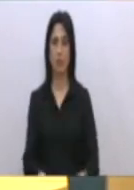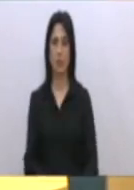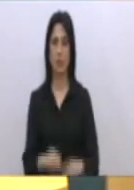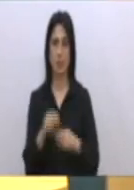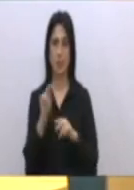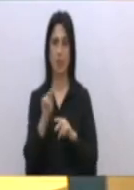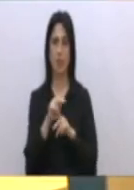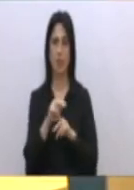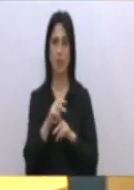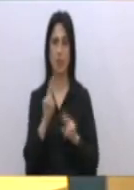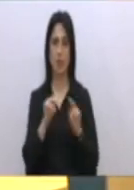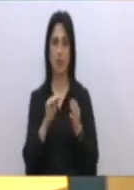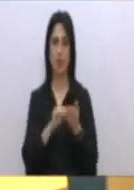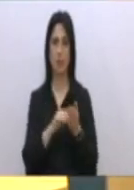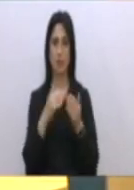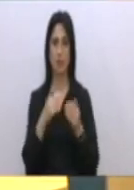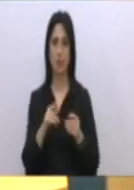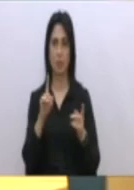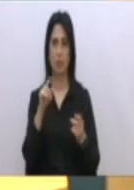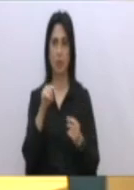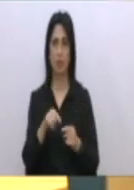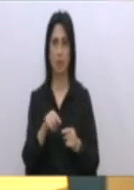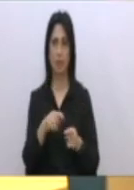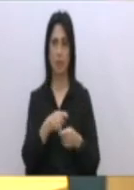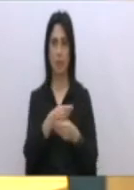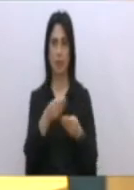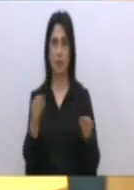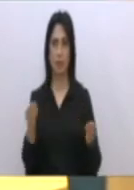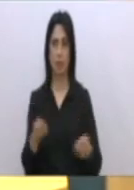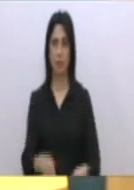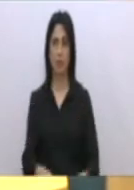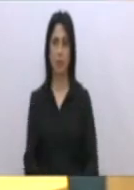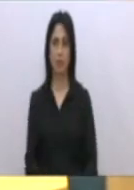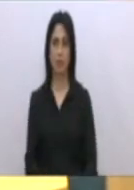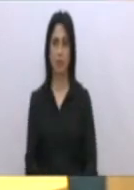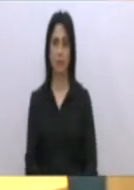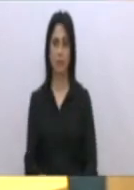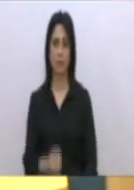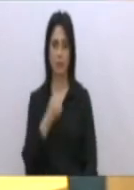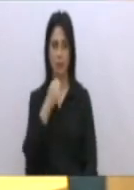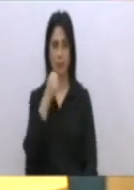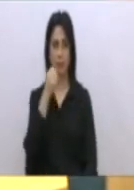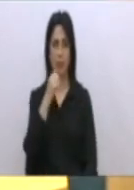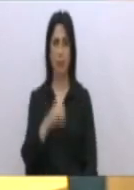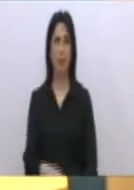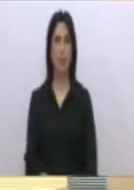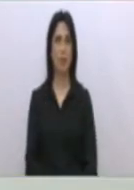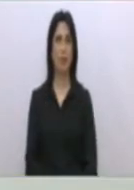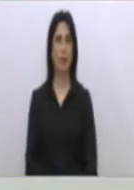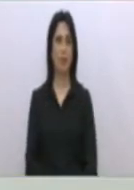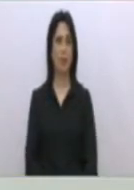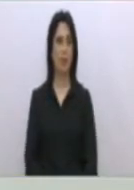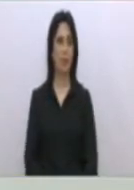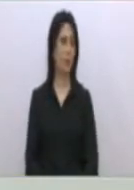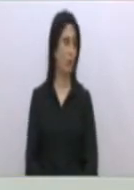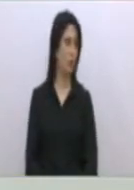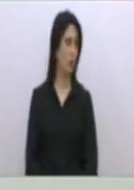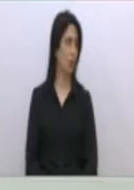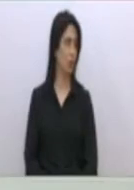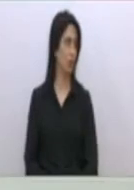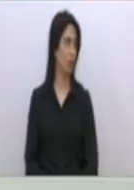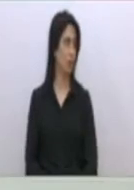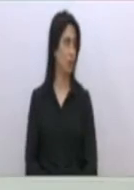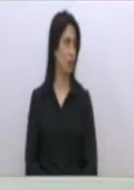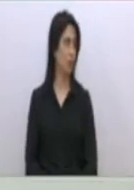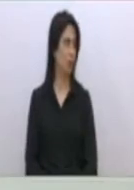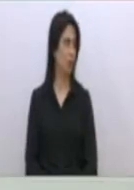შენიშვნები გათვალისწინებული იყო და შესაბამისად დარეგებულია. Მადლობა. რედაქციული ხასიათის შენიშვნები ხომ არ აქვს კოლეგებს?